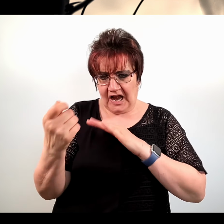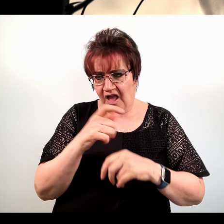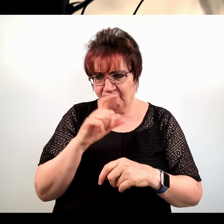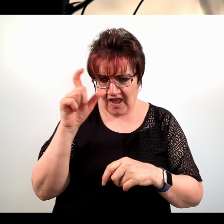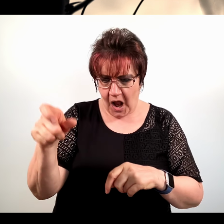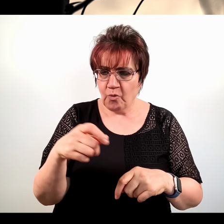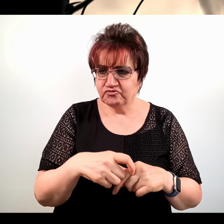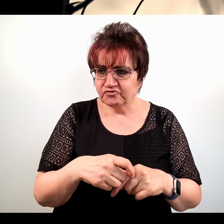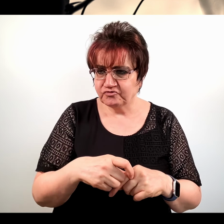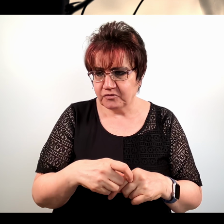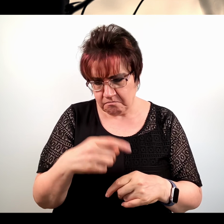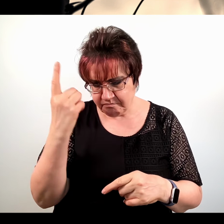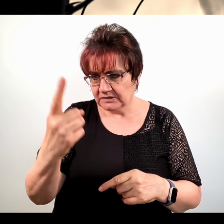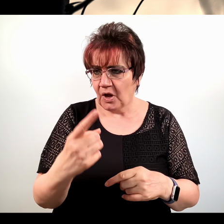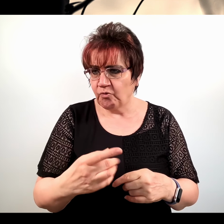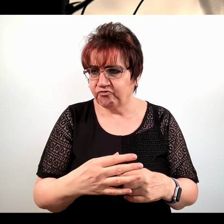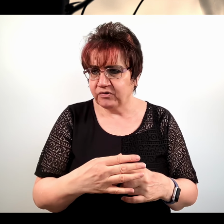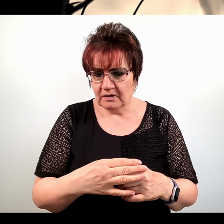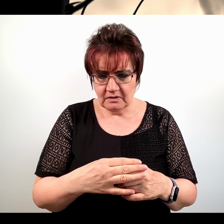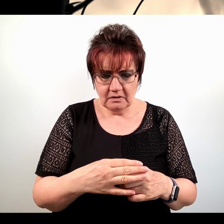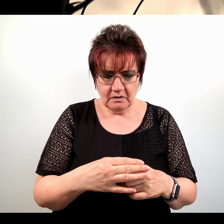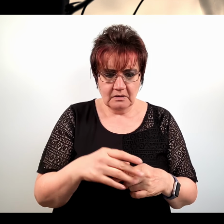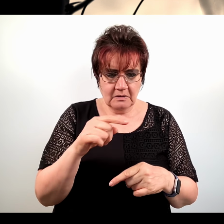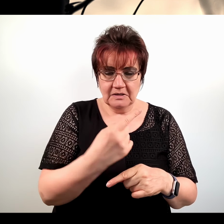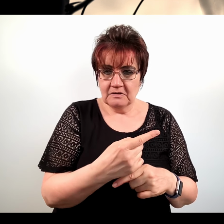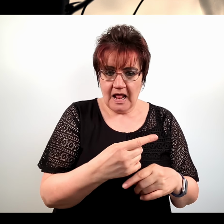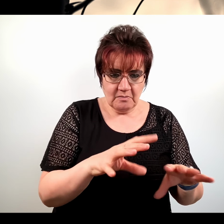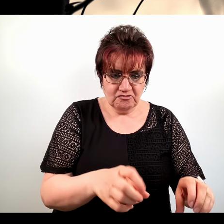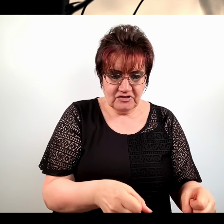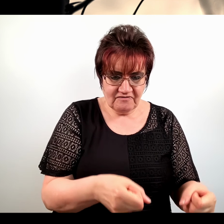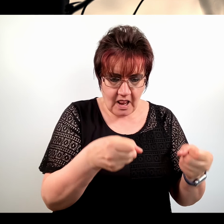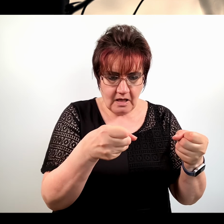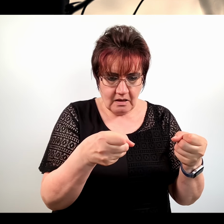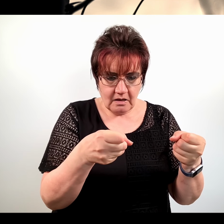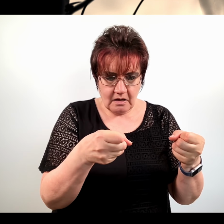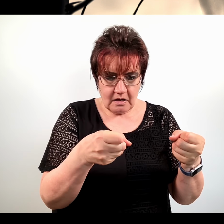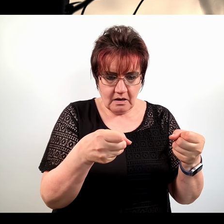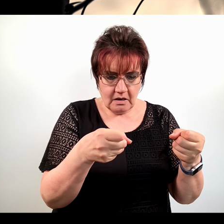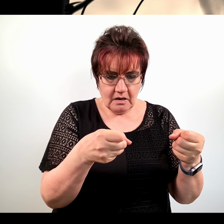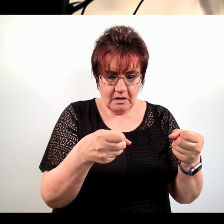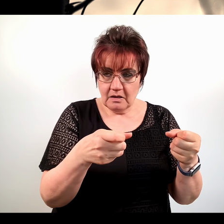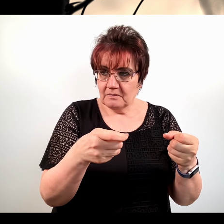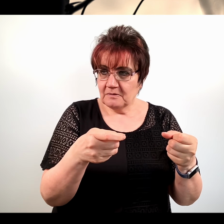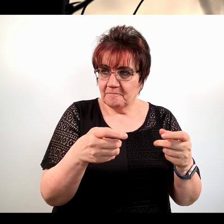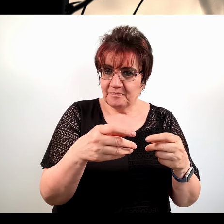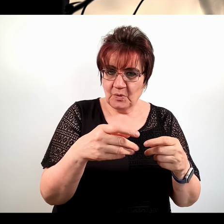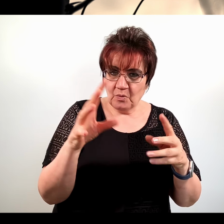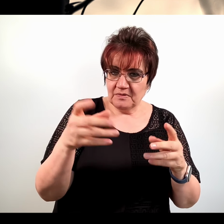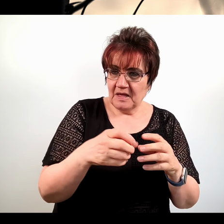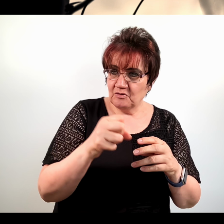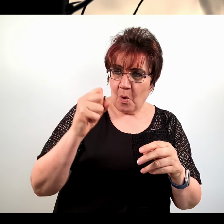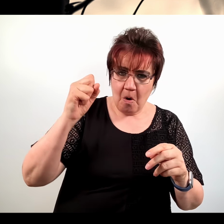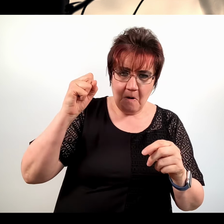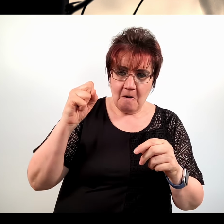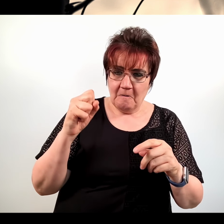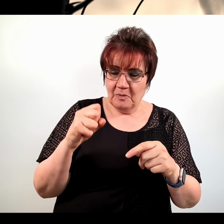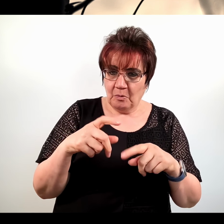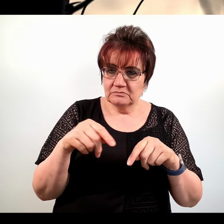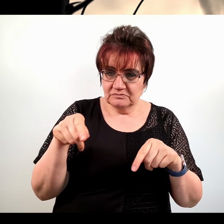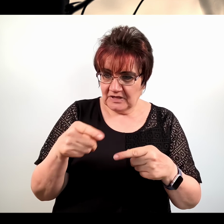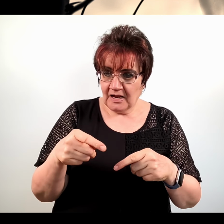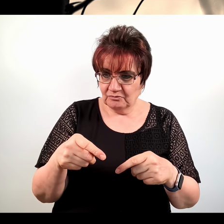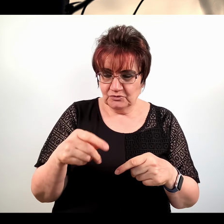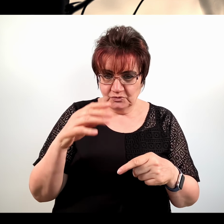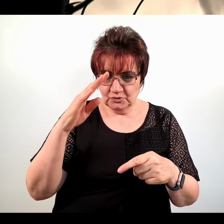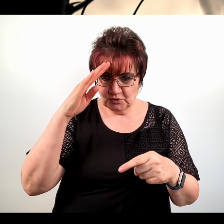stehen kommen! Dir werde ich es zeigen!« Er griff zu dem Stiefel, wollte dem Soldaten den Stiefel gerade